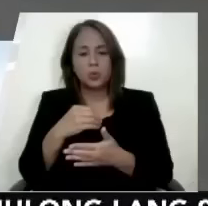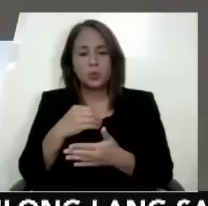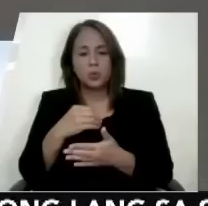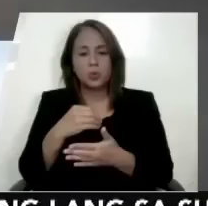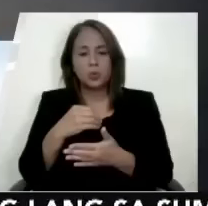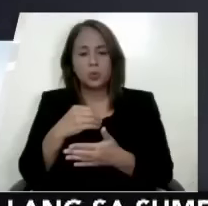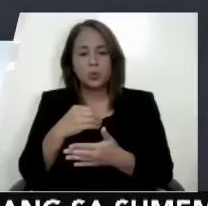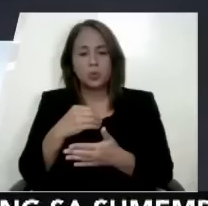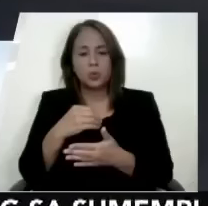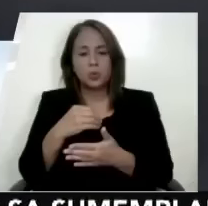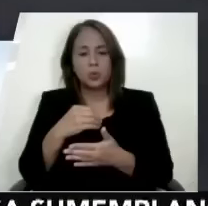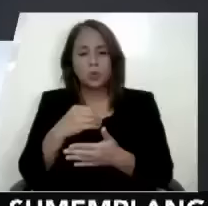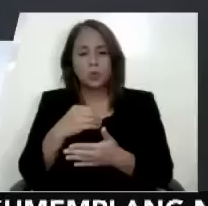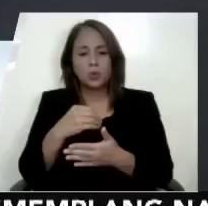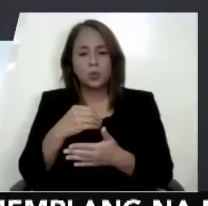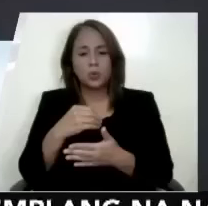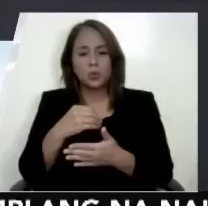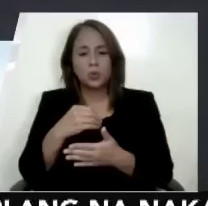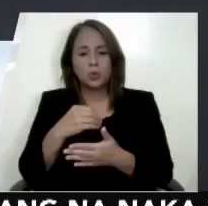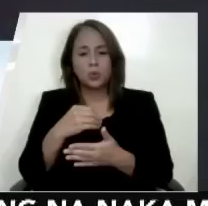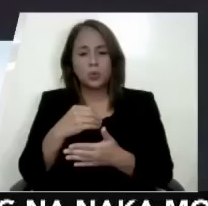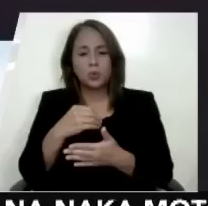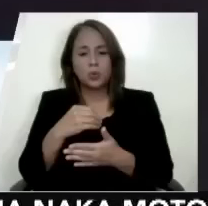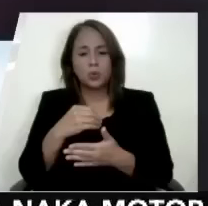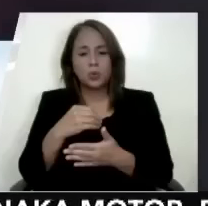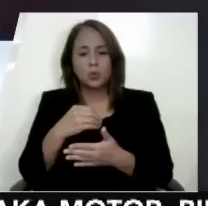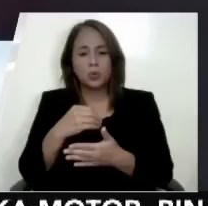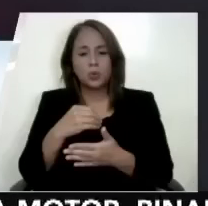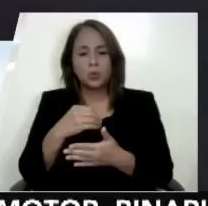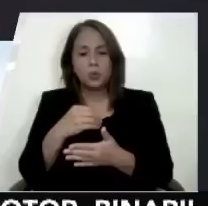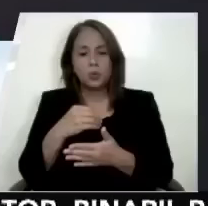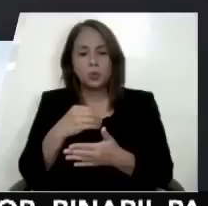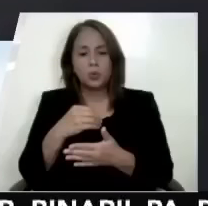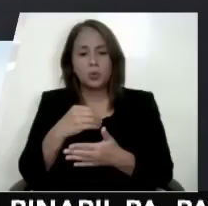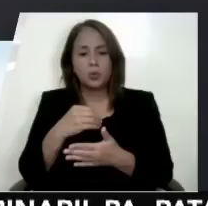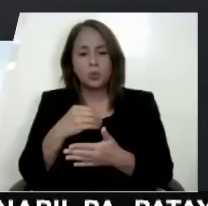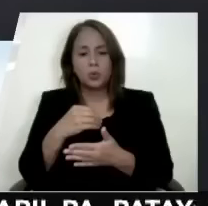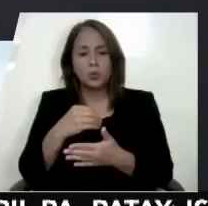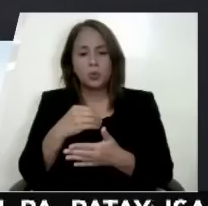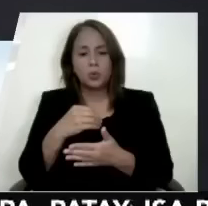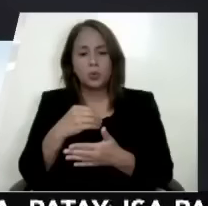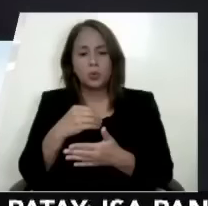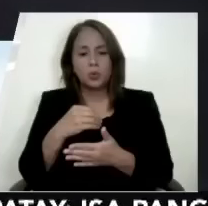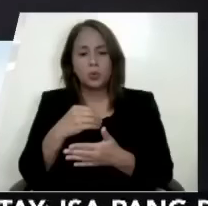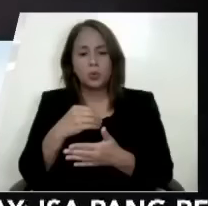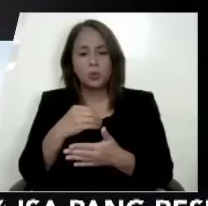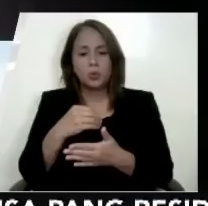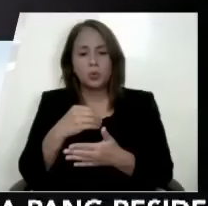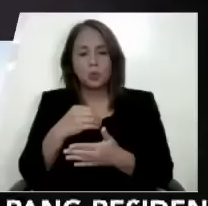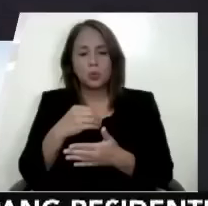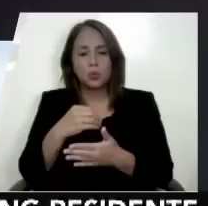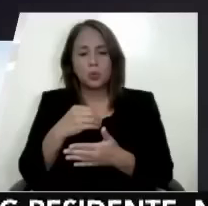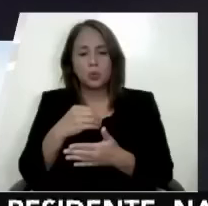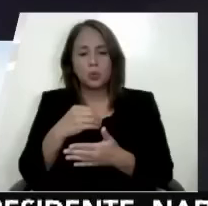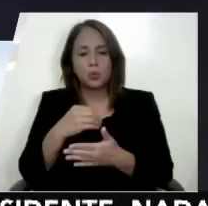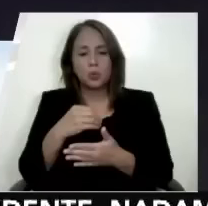dinala sa kaha bago nila tinangay ang pera sa loob isang babaeng staff ang ikinulong sa storage